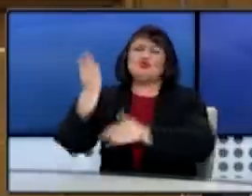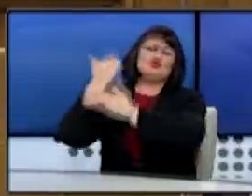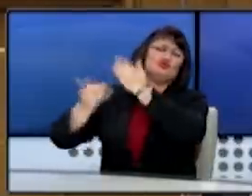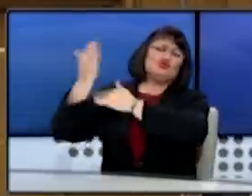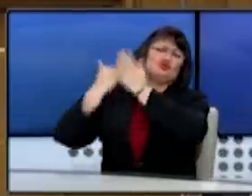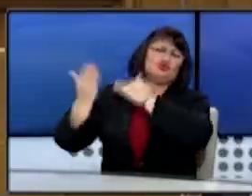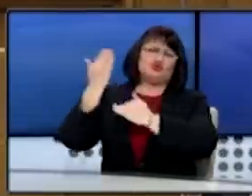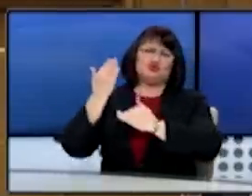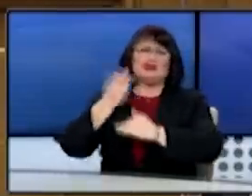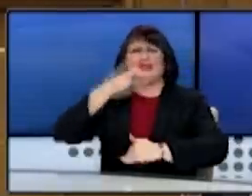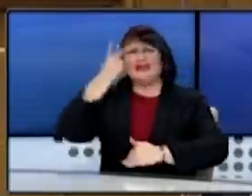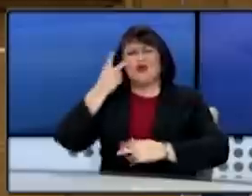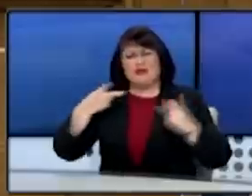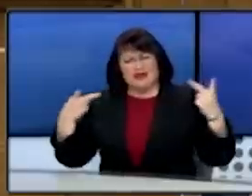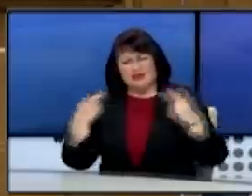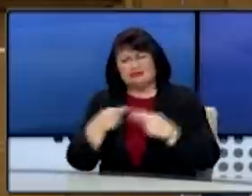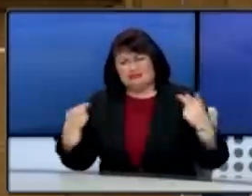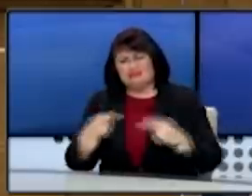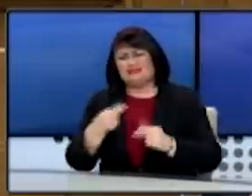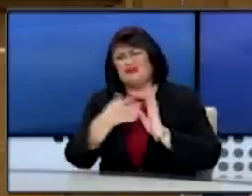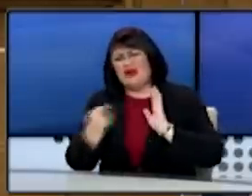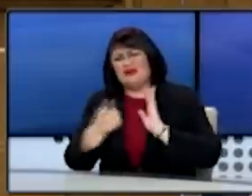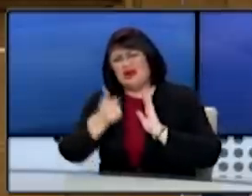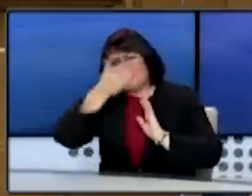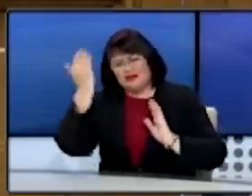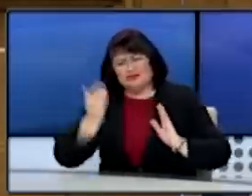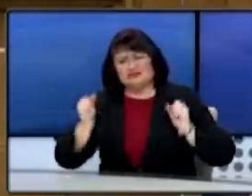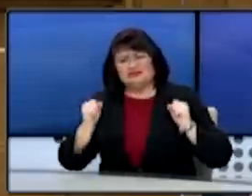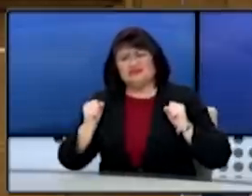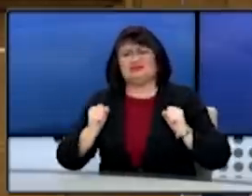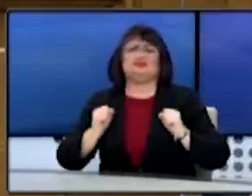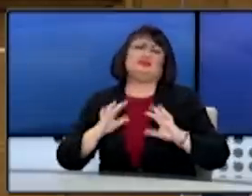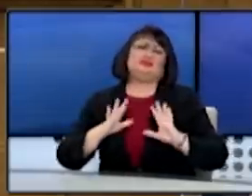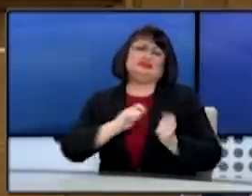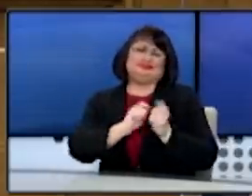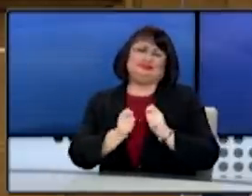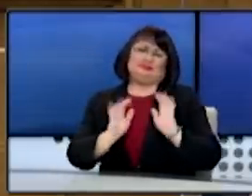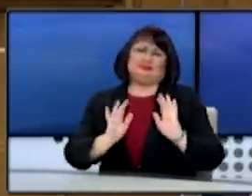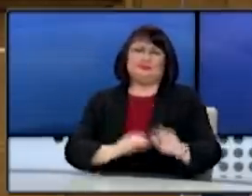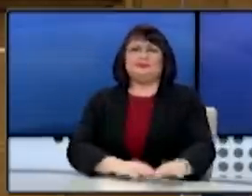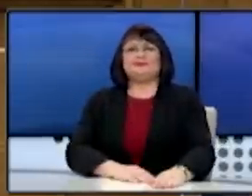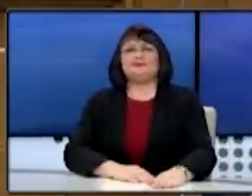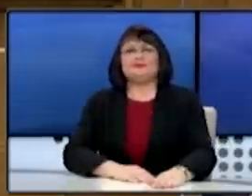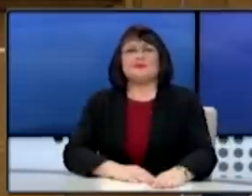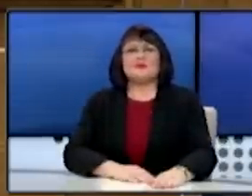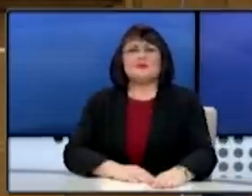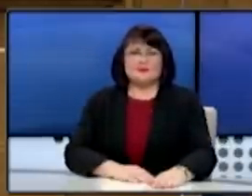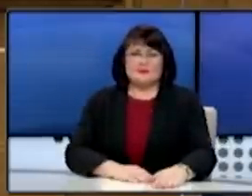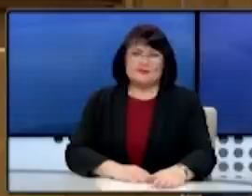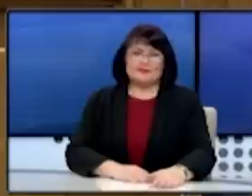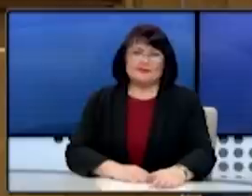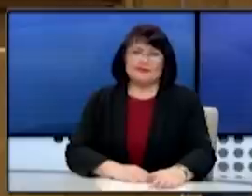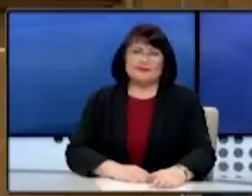να διακορεύσει ριζοσπαστικές, έντιμες λαϊκές συνειδήσεις. Θα μπορούσε να προσφέρει